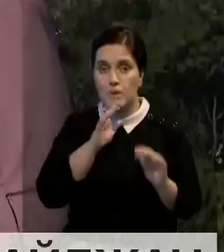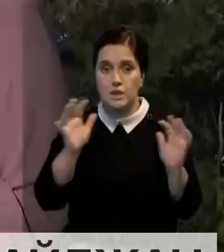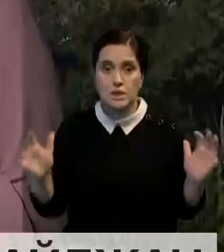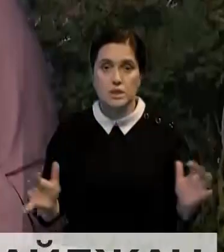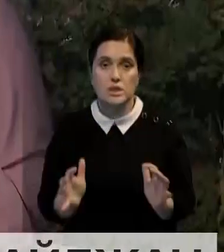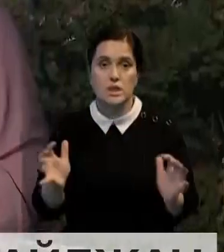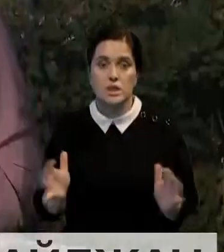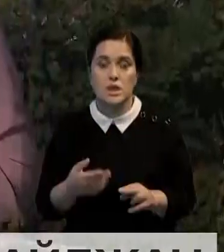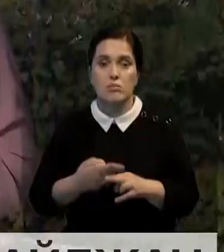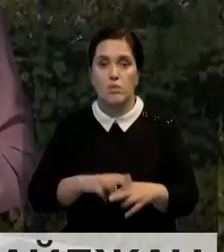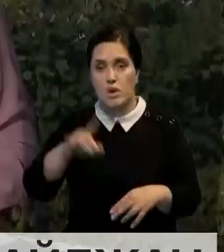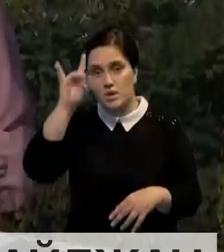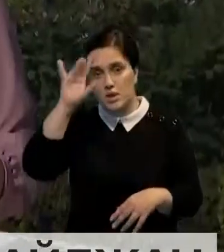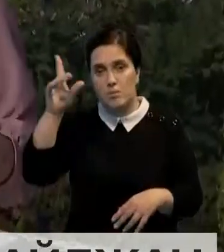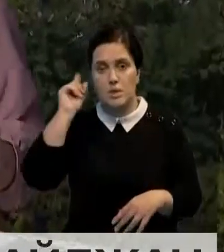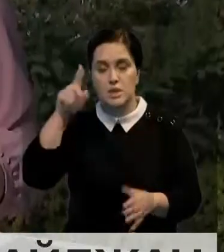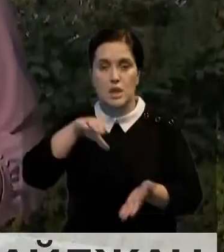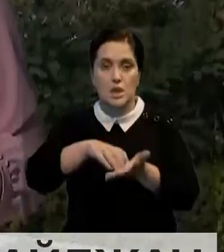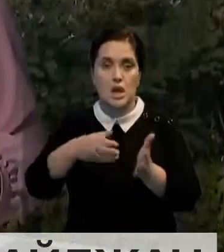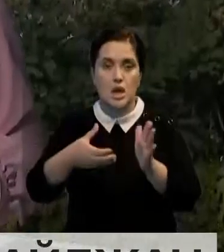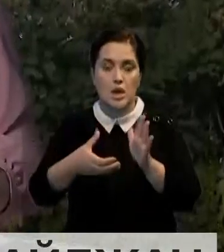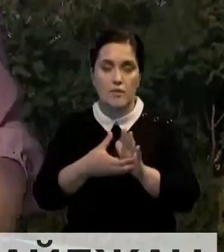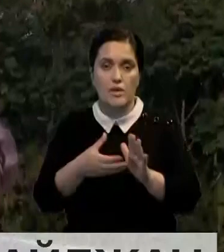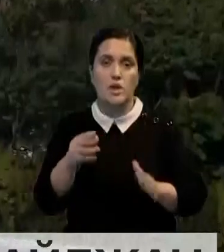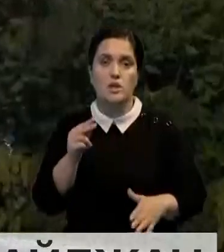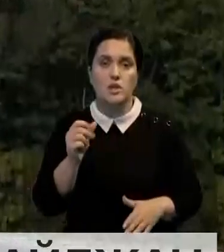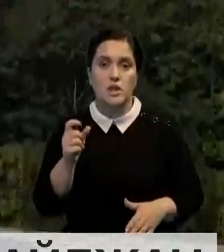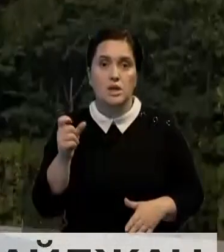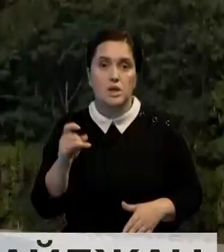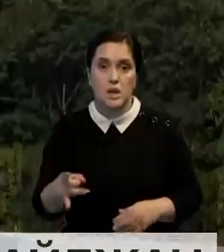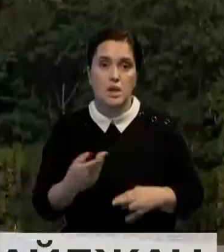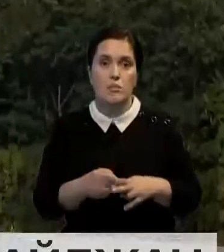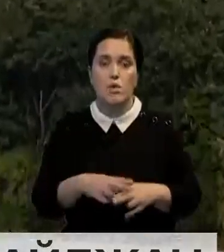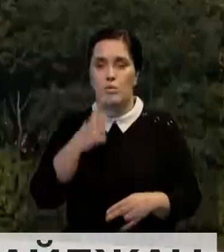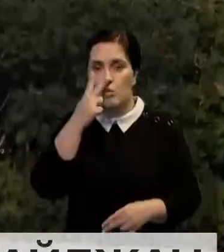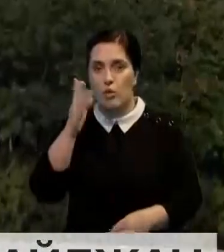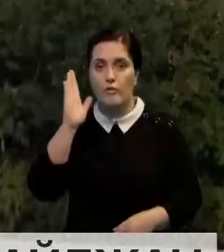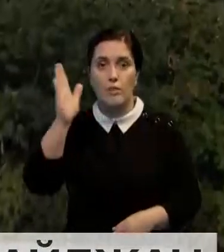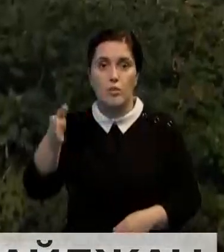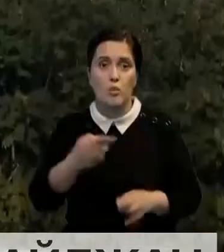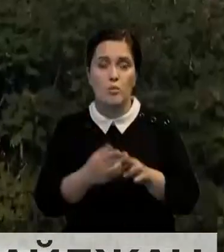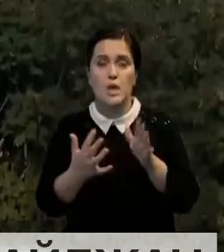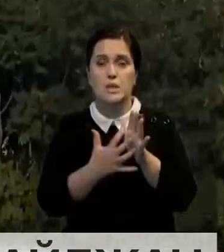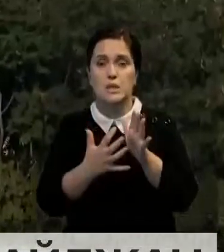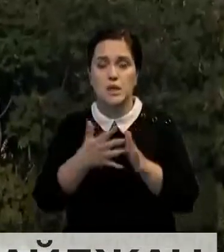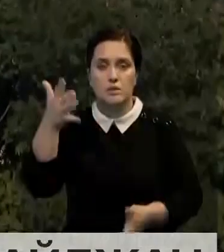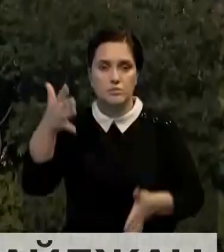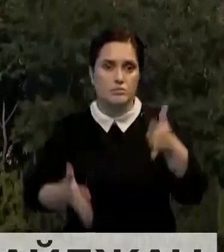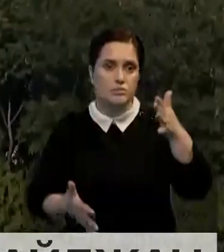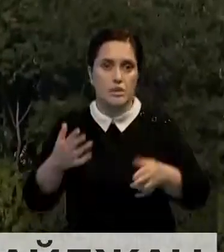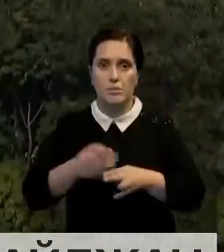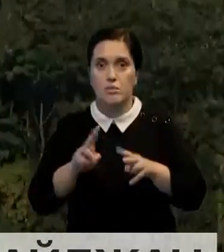свой облик знаменитый старинный квартал Ичириш-Шехер. И уверенно смотрят в будущее. Эти стеклянные небоскребы – символ